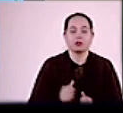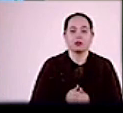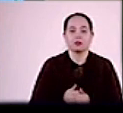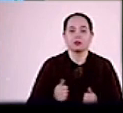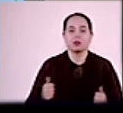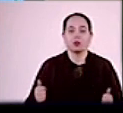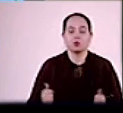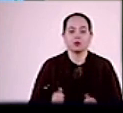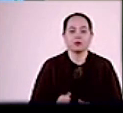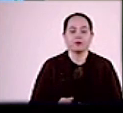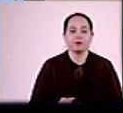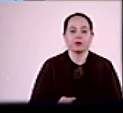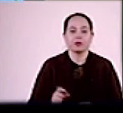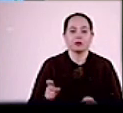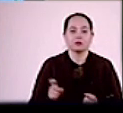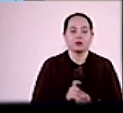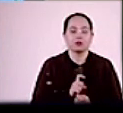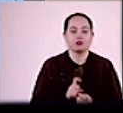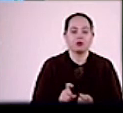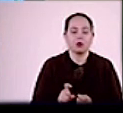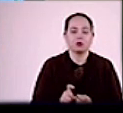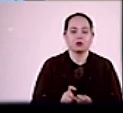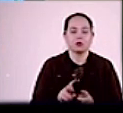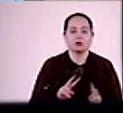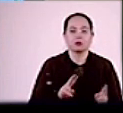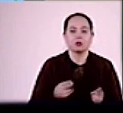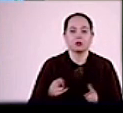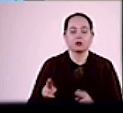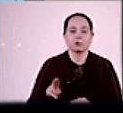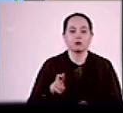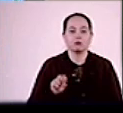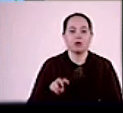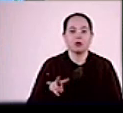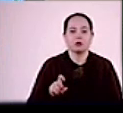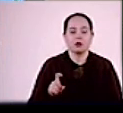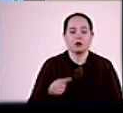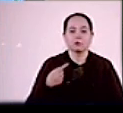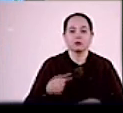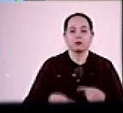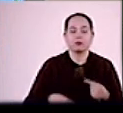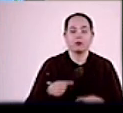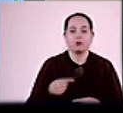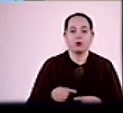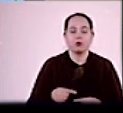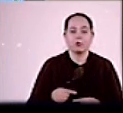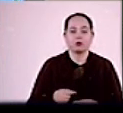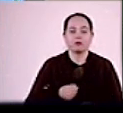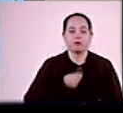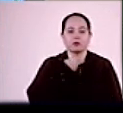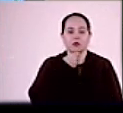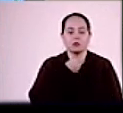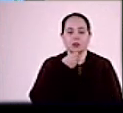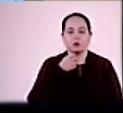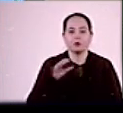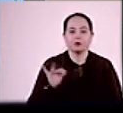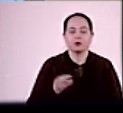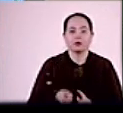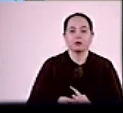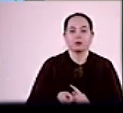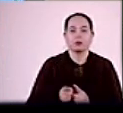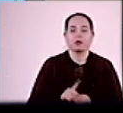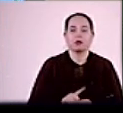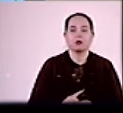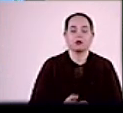расстаются, сражаются, танцуют на балах, спорят, взрослеют и